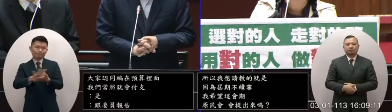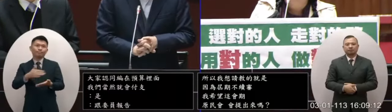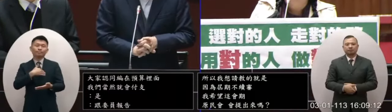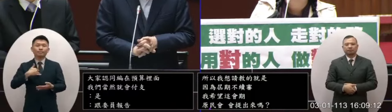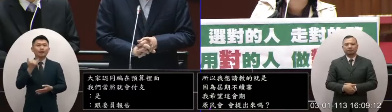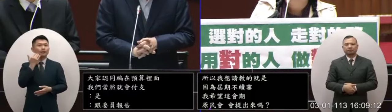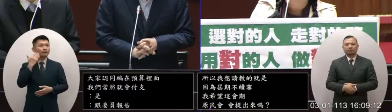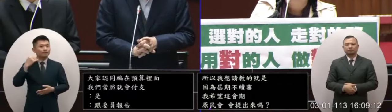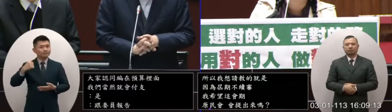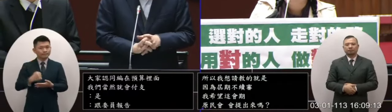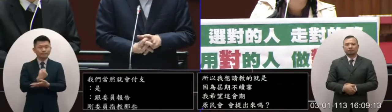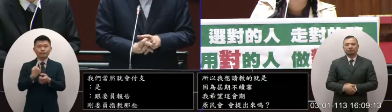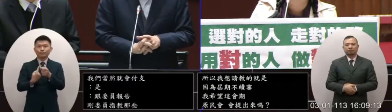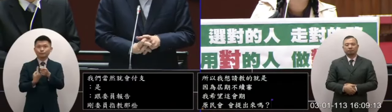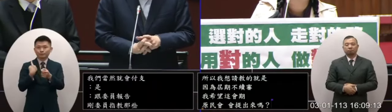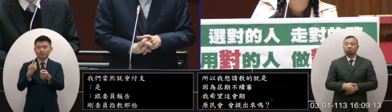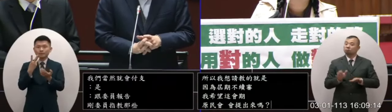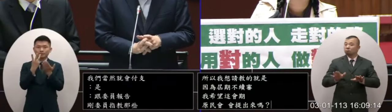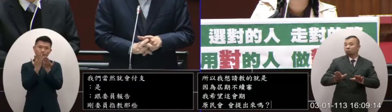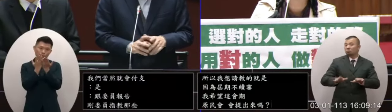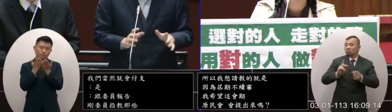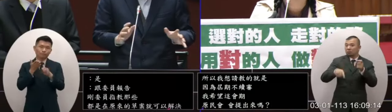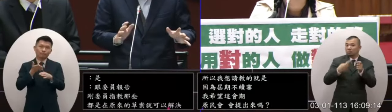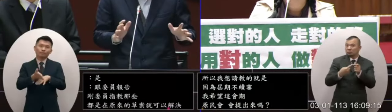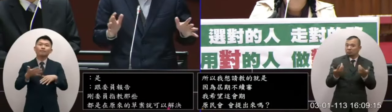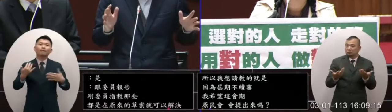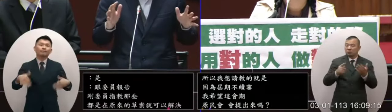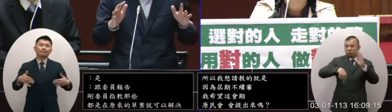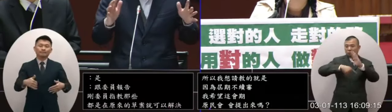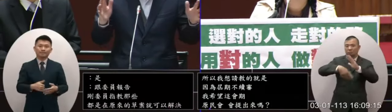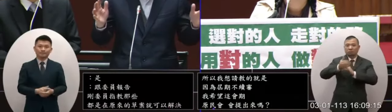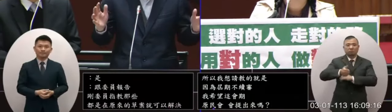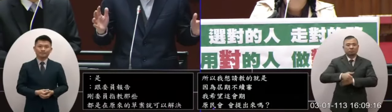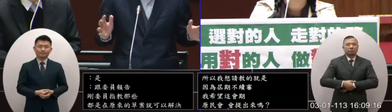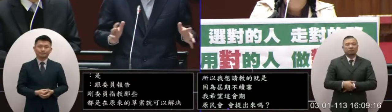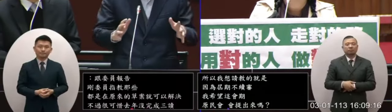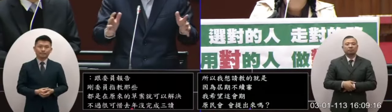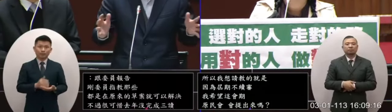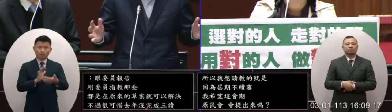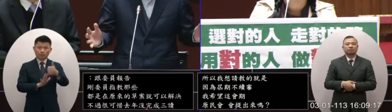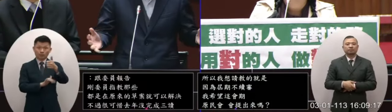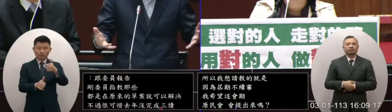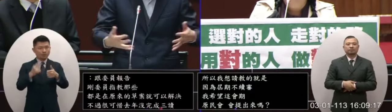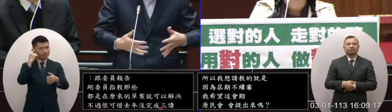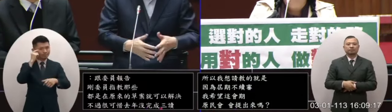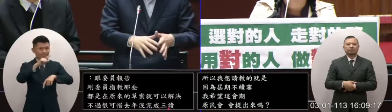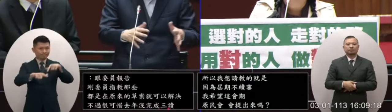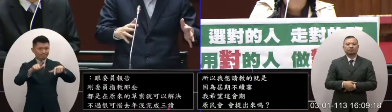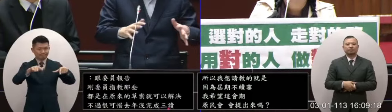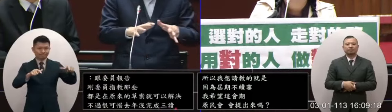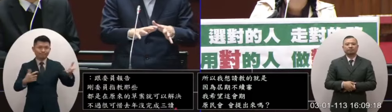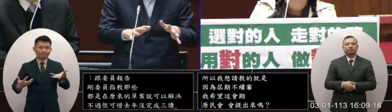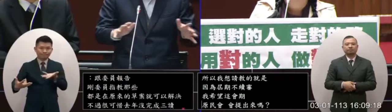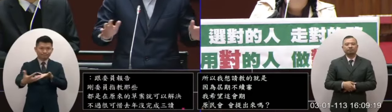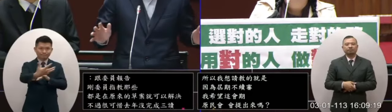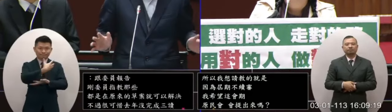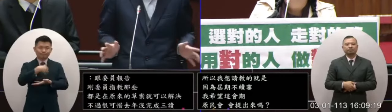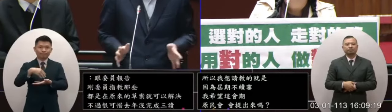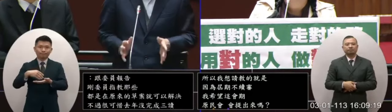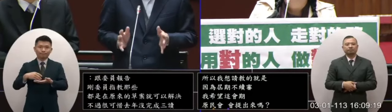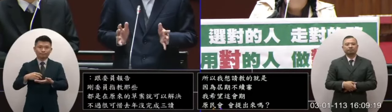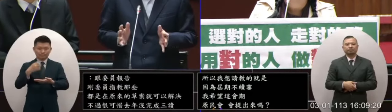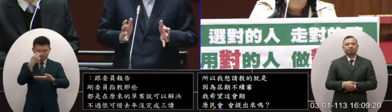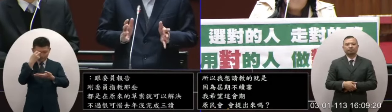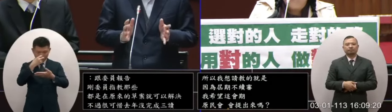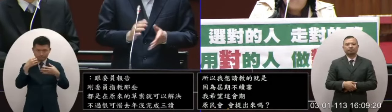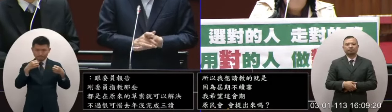年没有完成三读。 那我们今年 那个院长， 这个部分我们会把各个委员的不同意见，我们再纳入成版检讨以后，